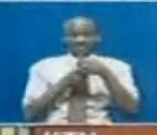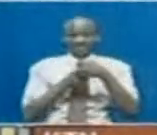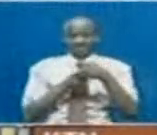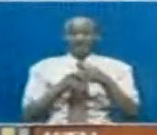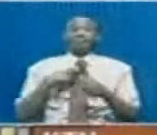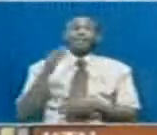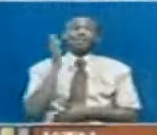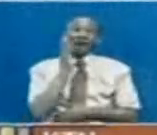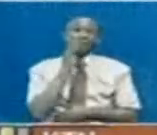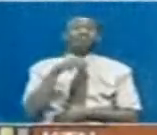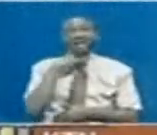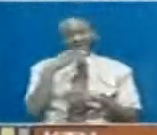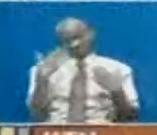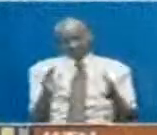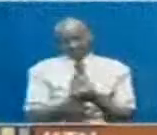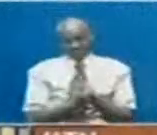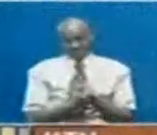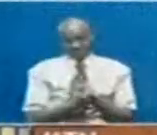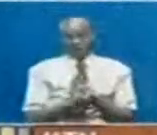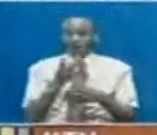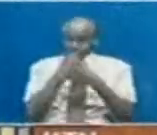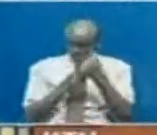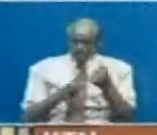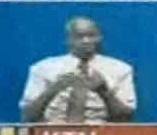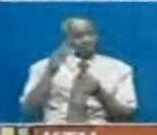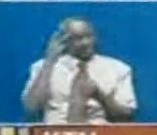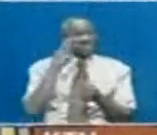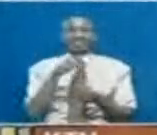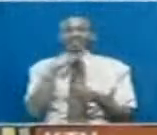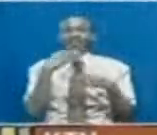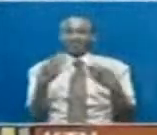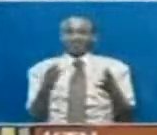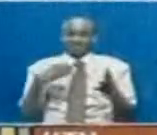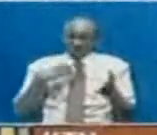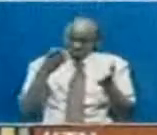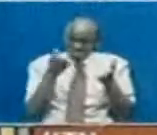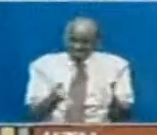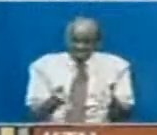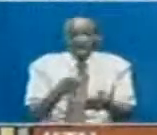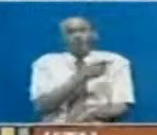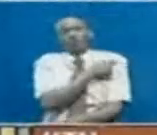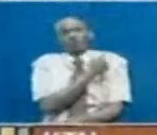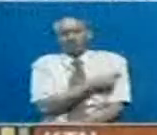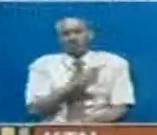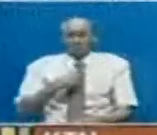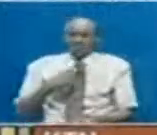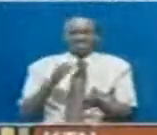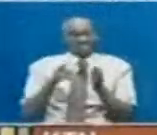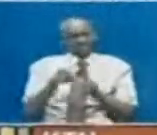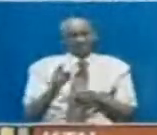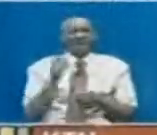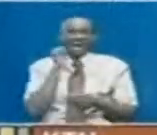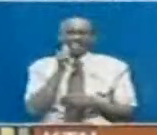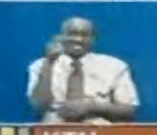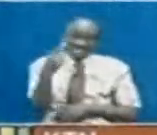1996. Pia my mom alikufa 1993. Wote walikufa sina wazazi. Sasa nakuanga tu hapa hospitali. Tunakuanga wanakucha my